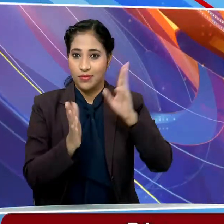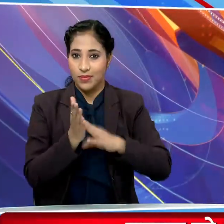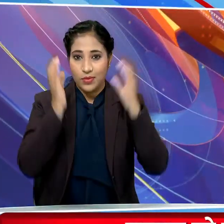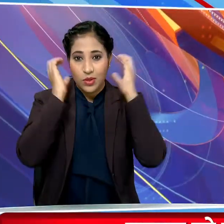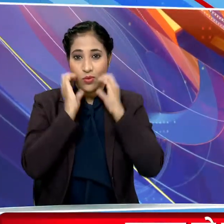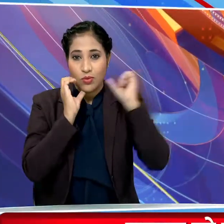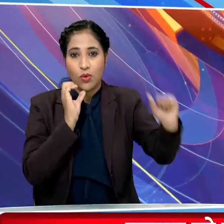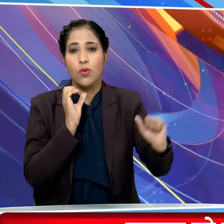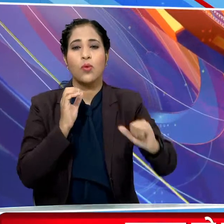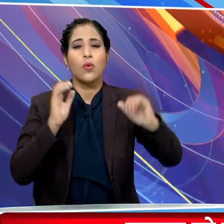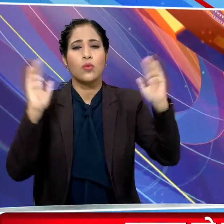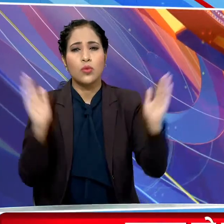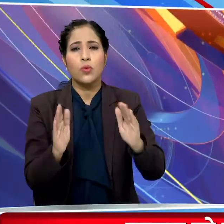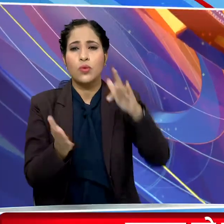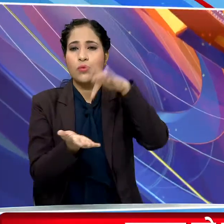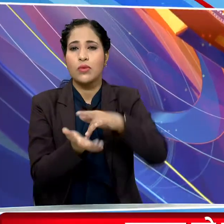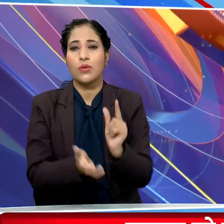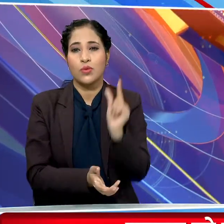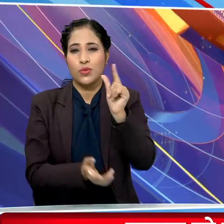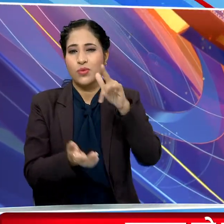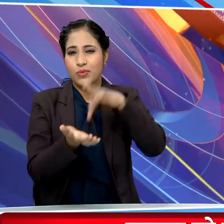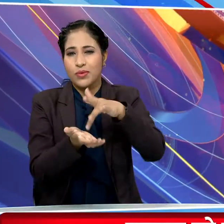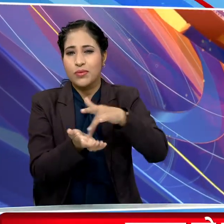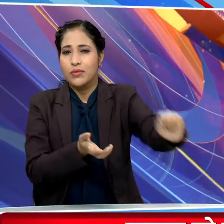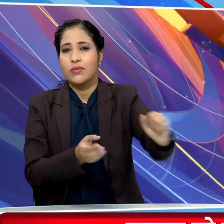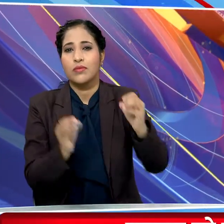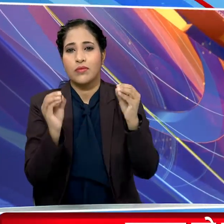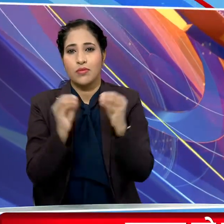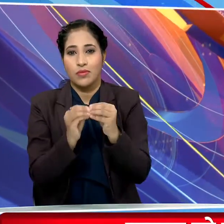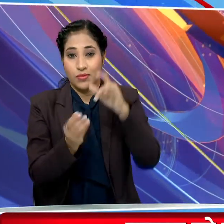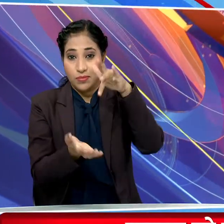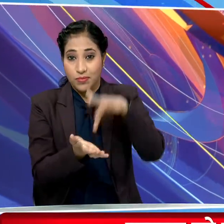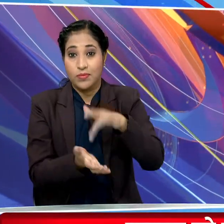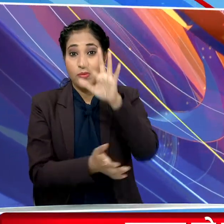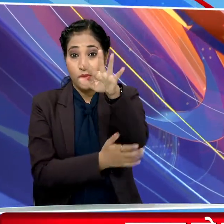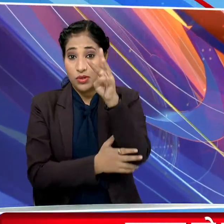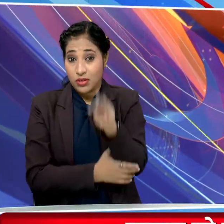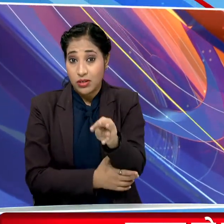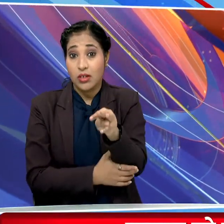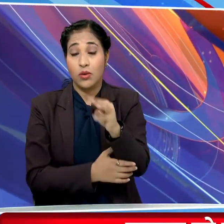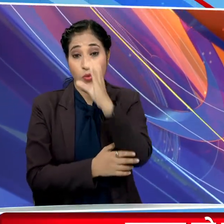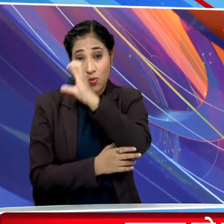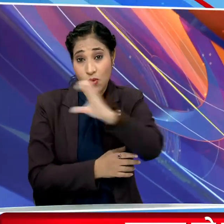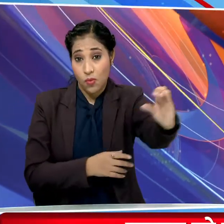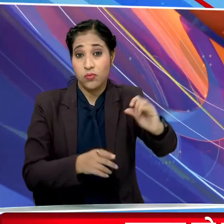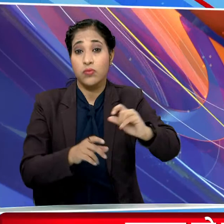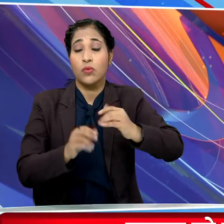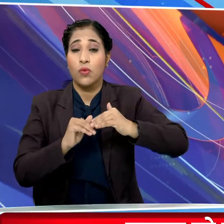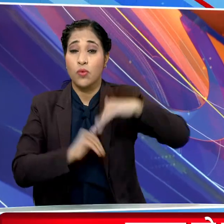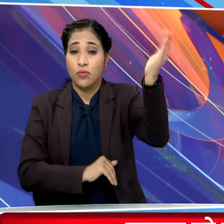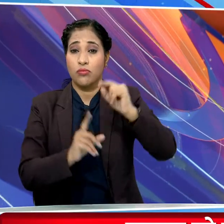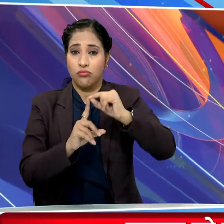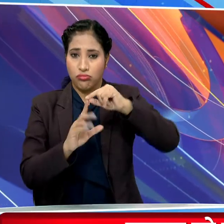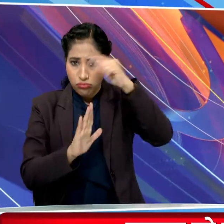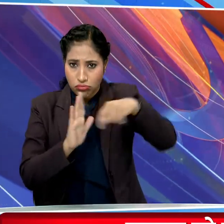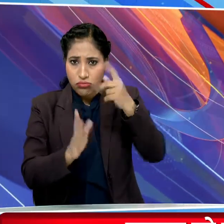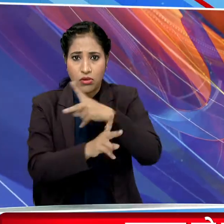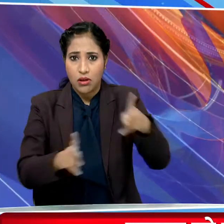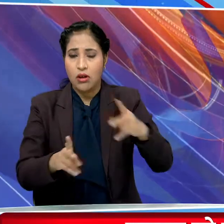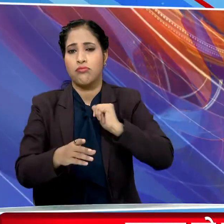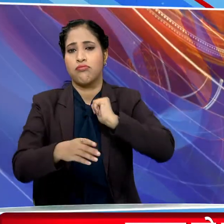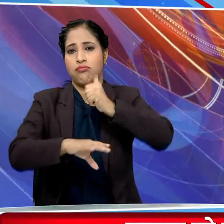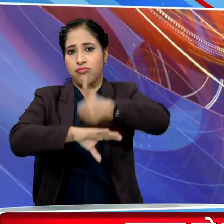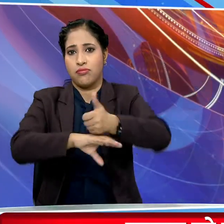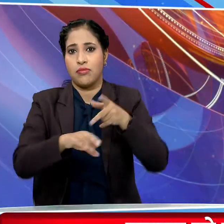प्रधानमंत्री नरेंद्र मोदी ने छोटा उदयपुर के बोडेली में 5,000 करोड़ रुपए से अधिक की परियोजनाओं का किया